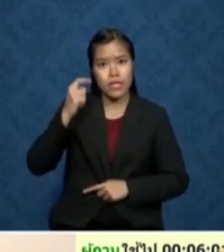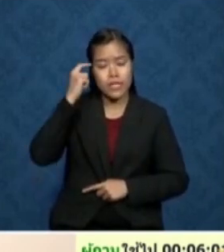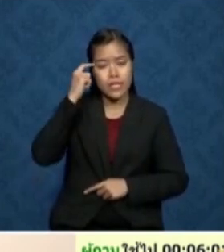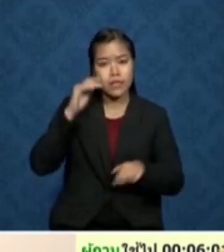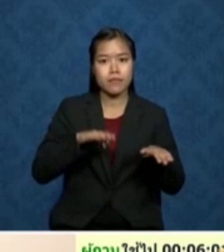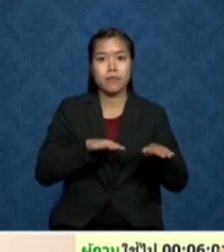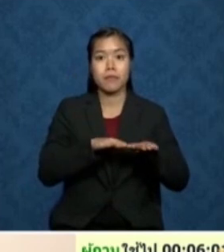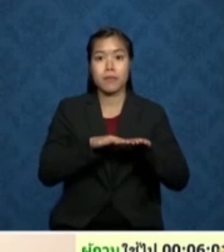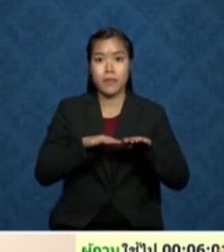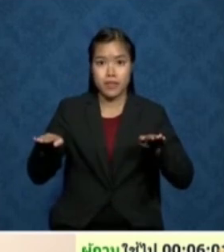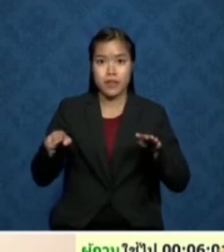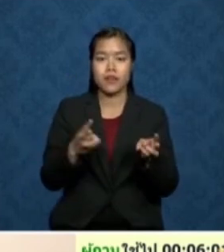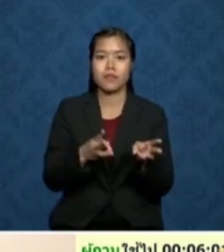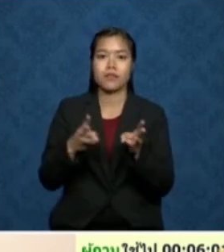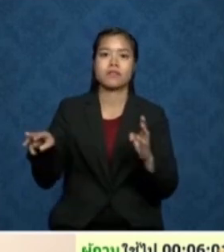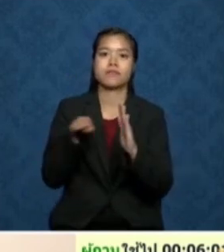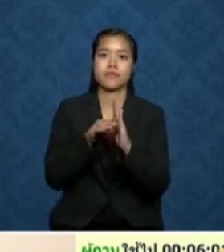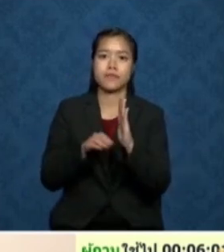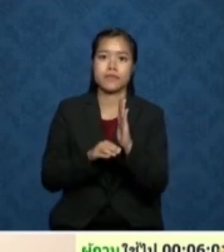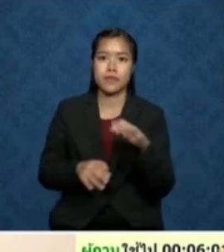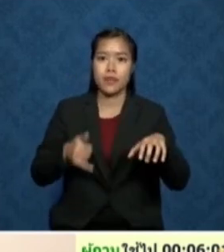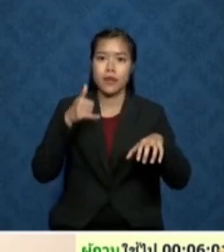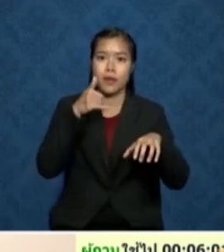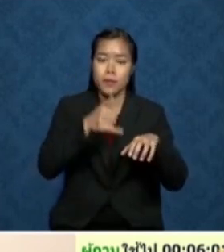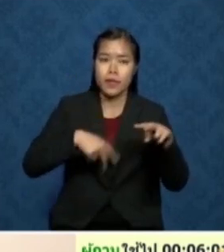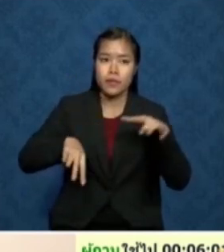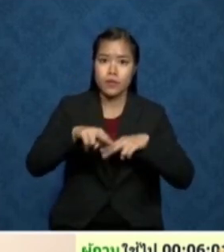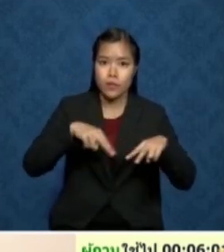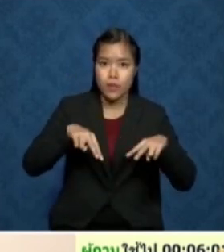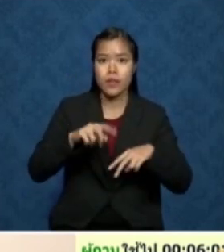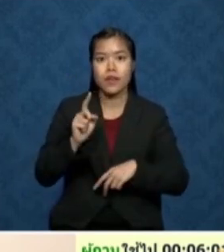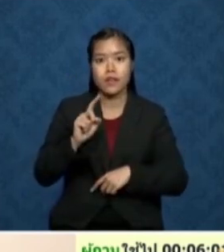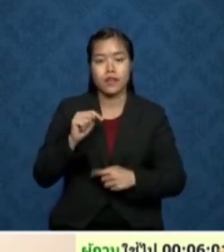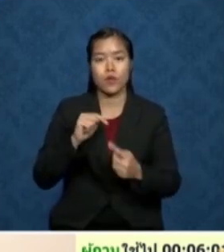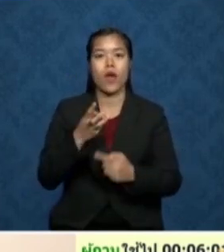ซึ้มเข้เปลึและเข้าศารมีมัดาการในกทจะกำกับดูแรดในเรื่องนี้